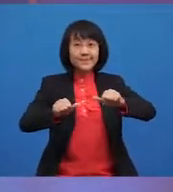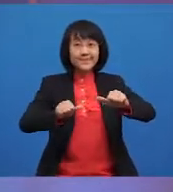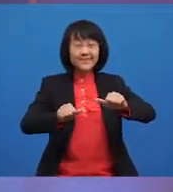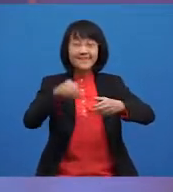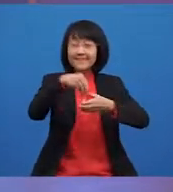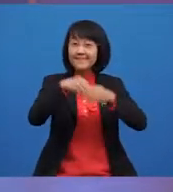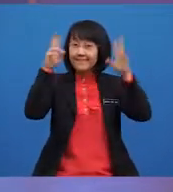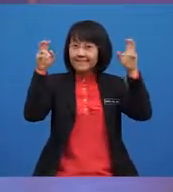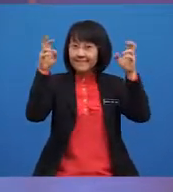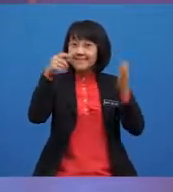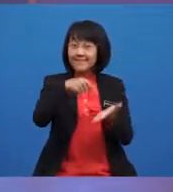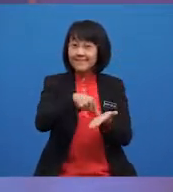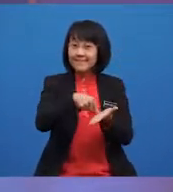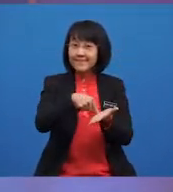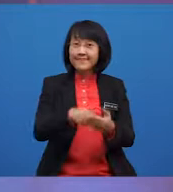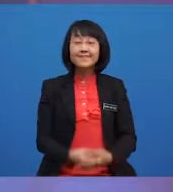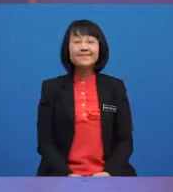aktiviti dalam tajuk ini?